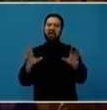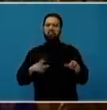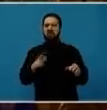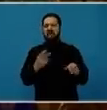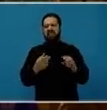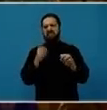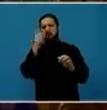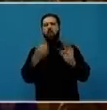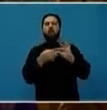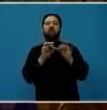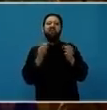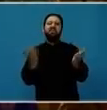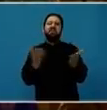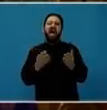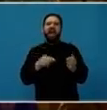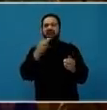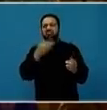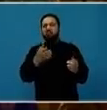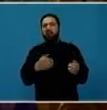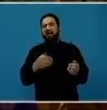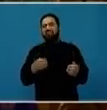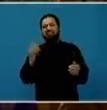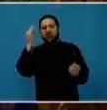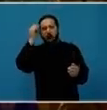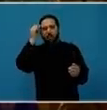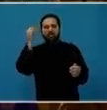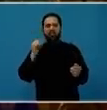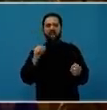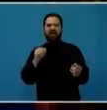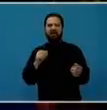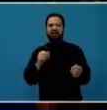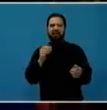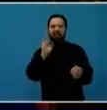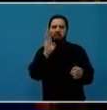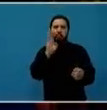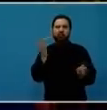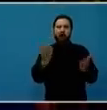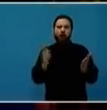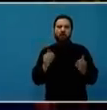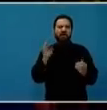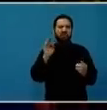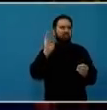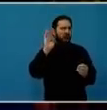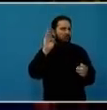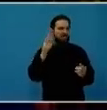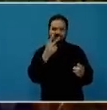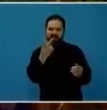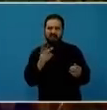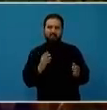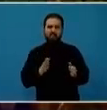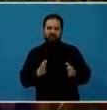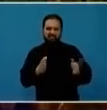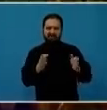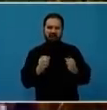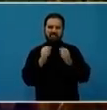exprimarea lor. Da, există anumite zone, anumite spații. De foarte multe ori auzim chiar și pe stradă, se blesteamă cineva